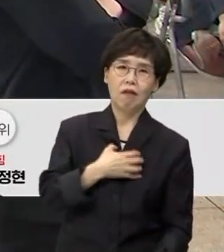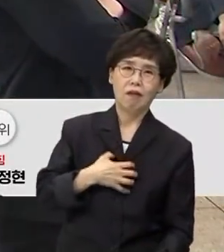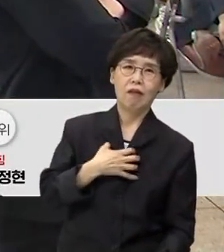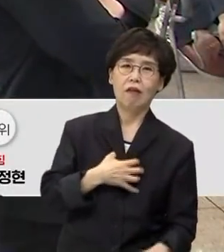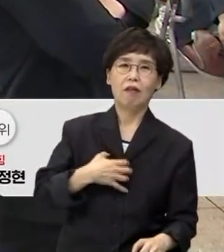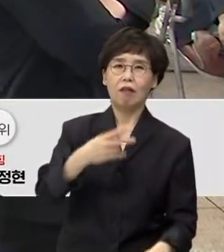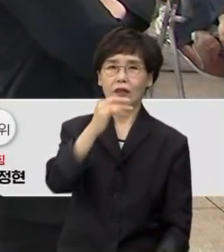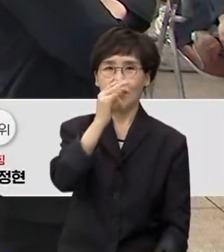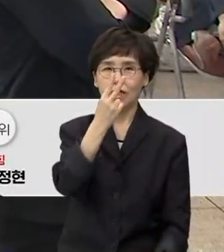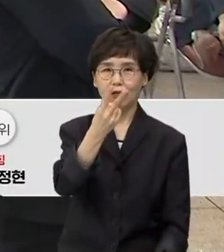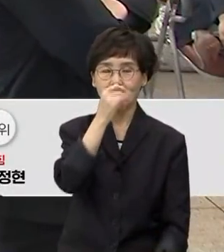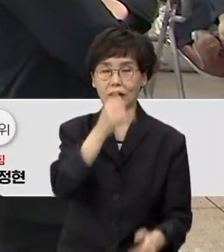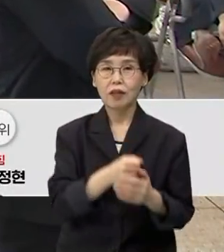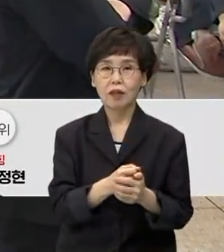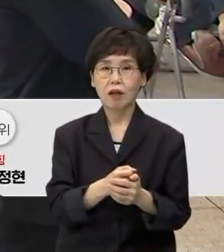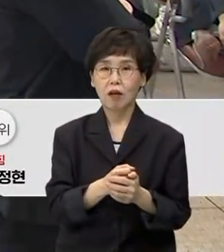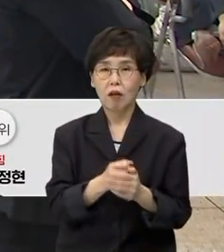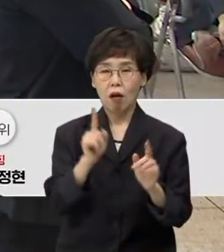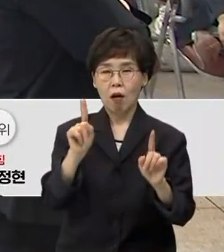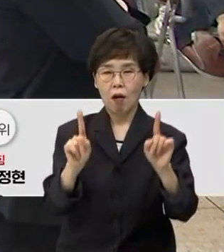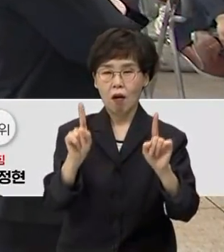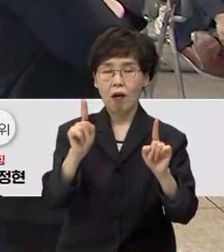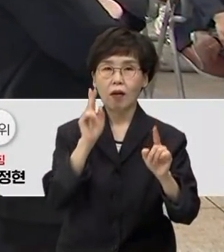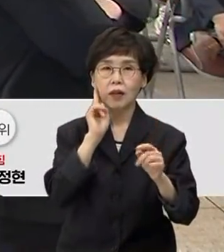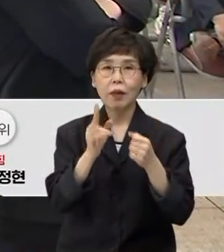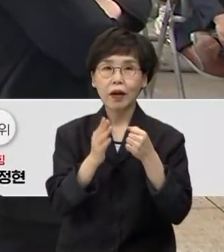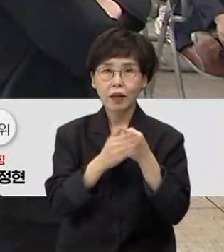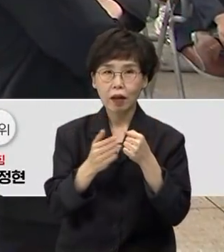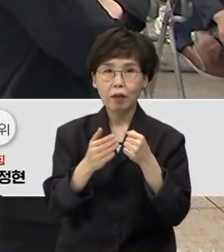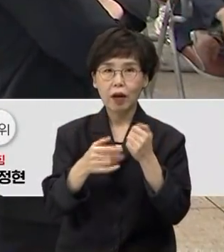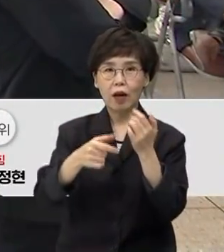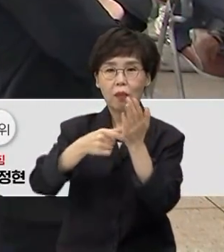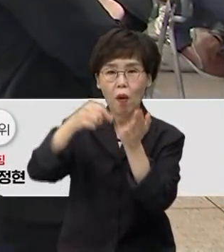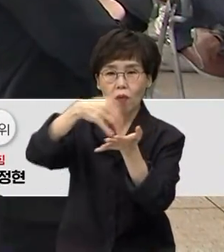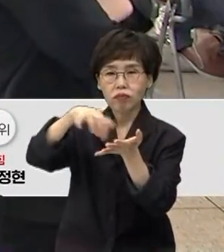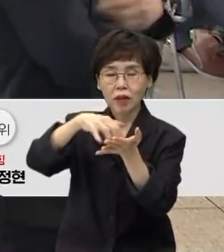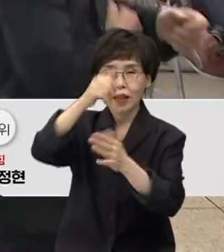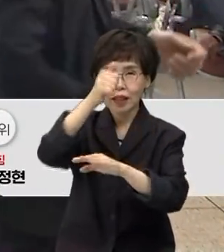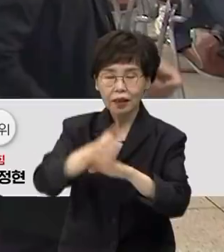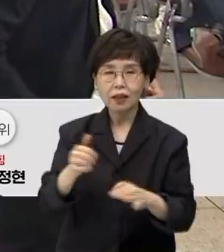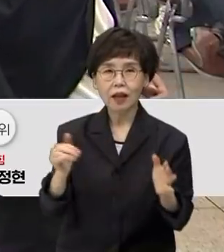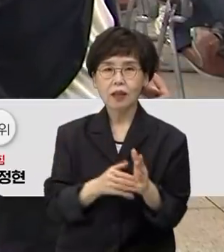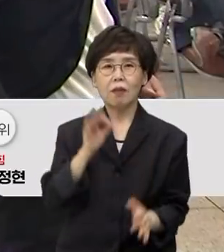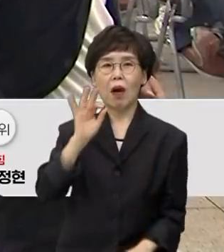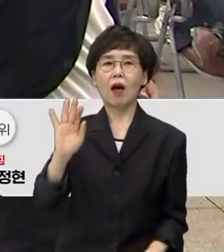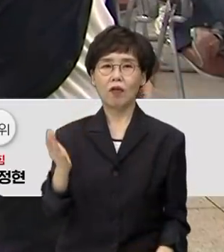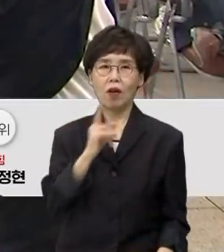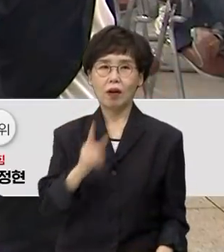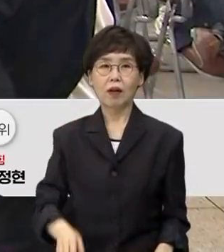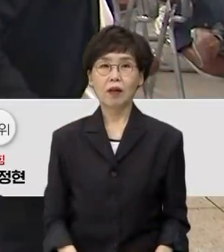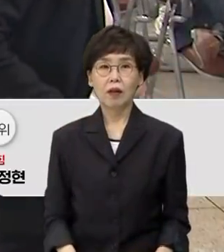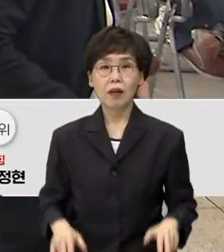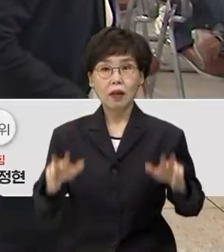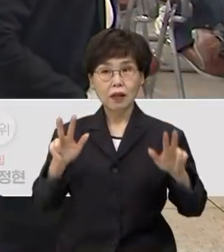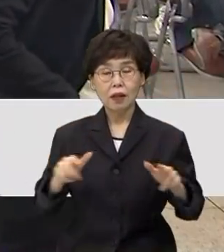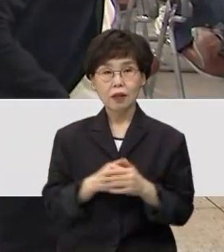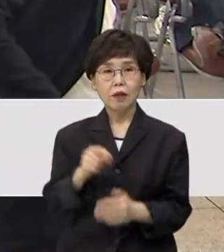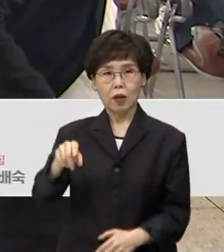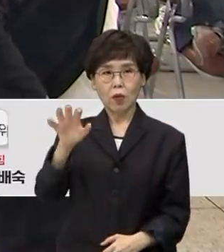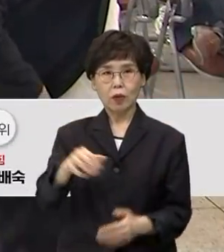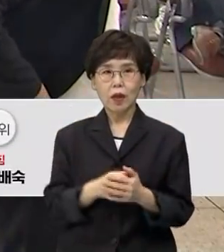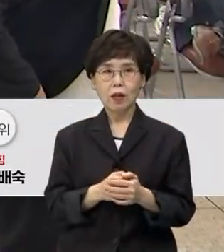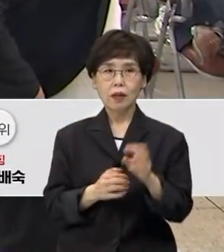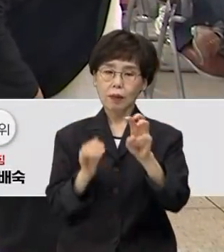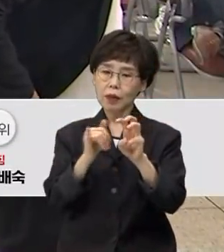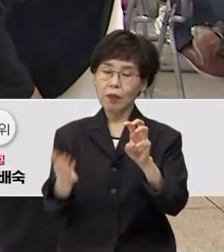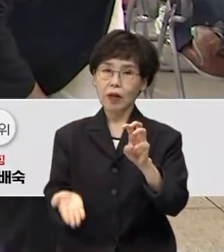엇갈렸습니다. 5차 범인의 접전인 만큼 개표 상황을 끝까지 지켜보겠다는 분위기입니다. 현재 이곳 김은혜 후보 캠프엔